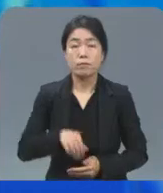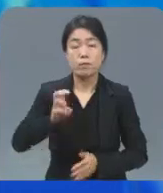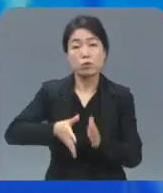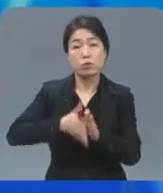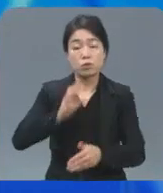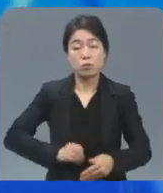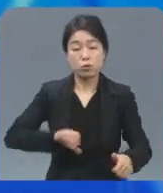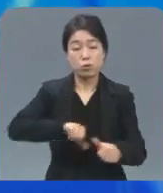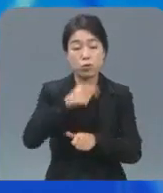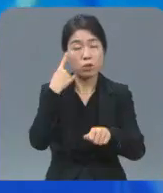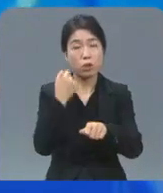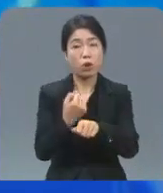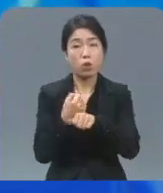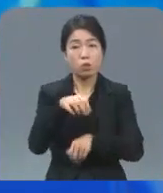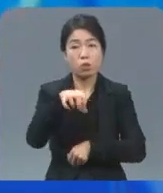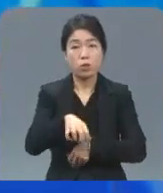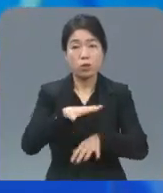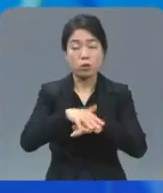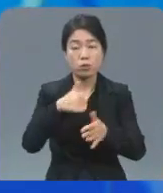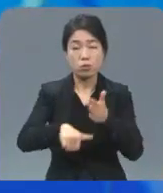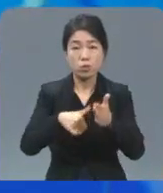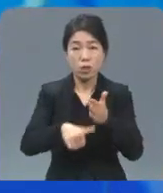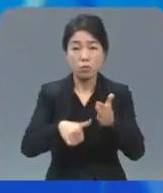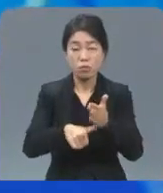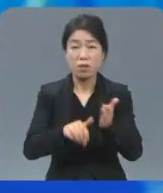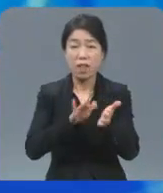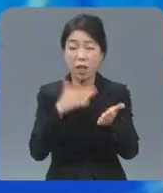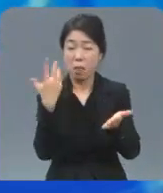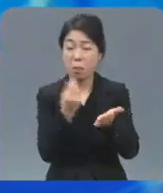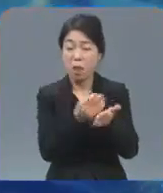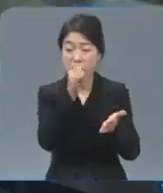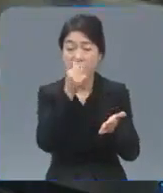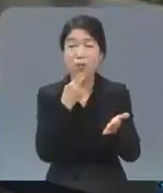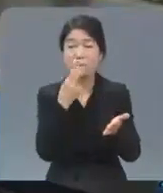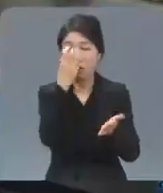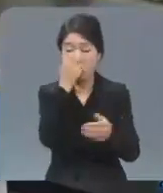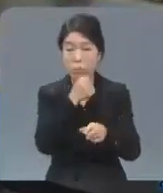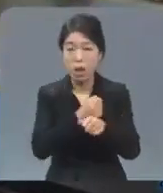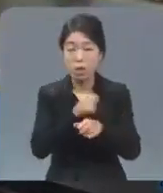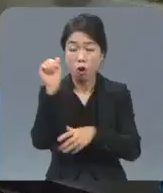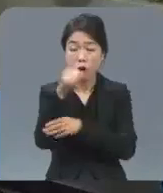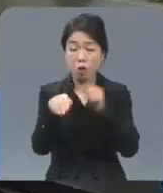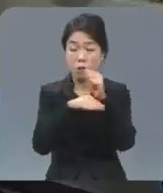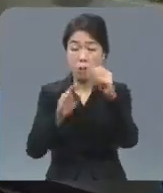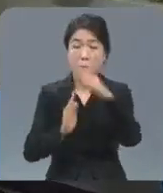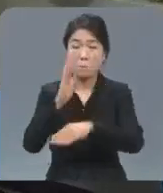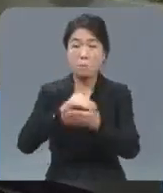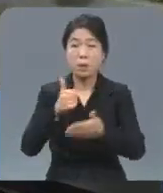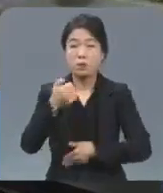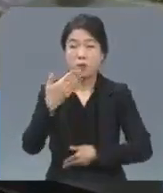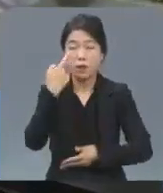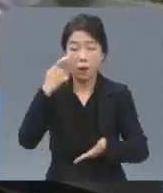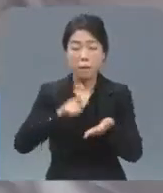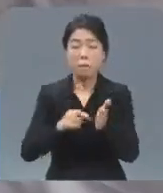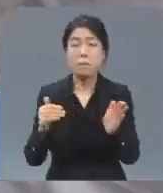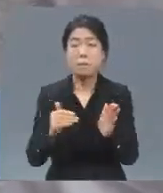광주시 보건환경연구원이 농산물 잔류농약 검사를 실시해서 허용 기준을 초과한 59건을